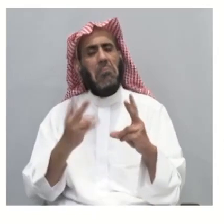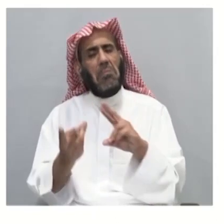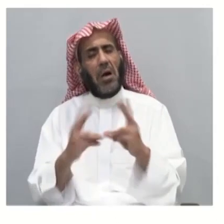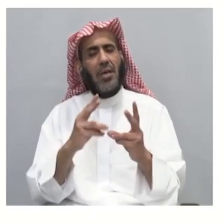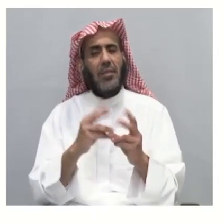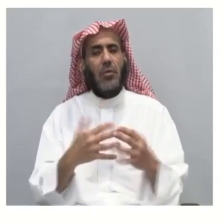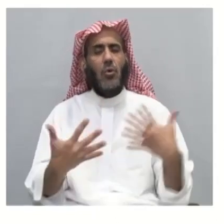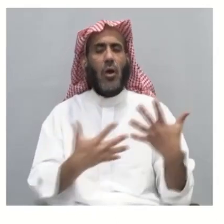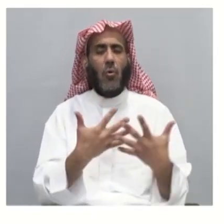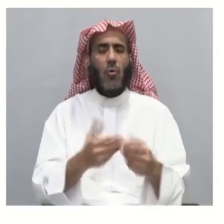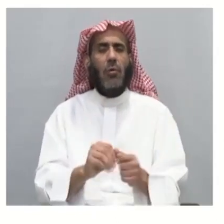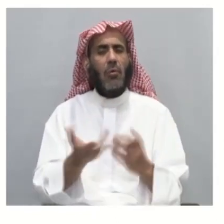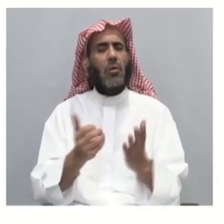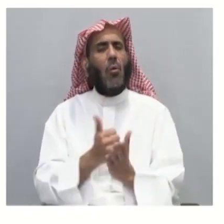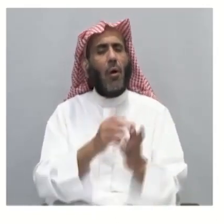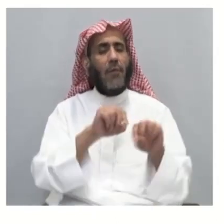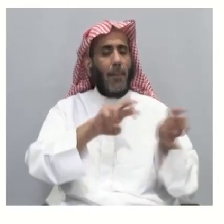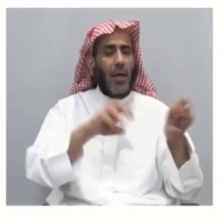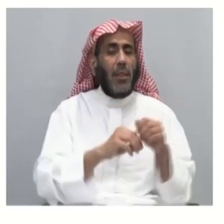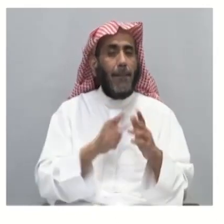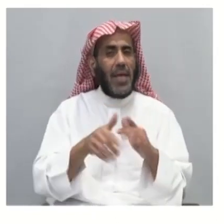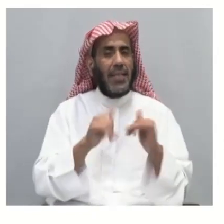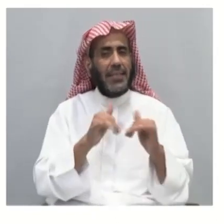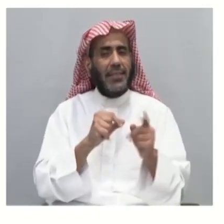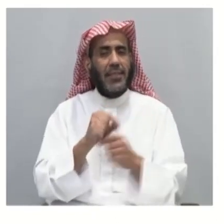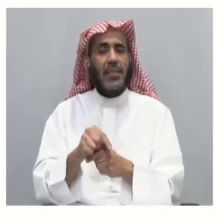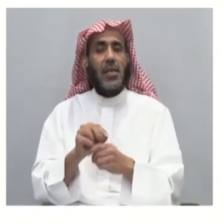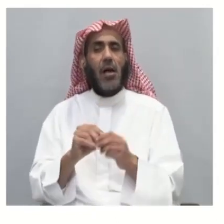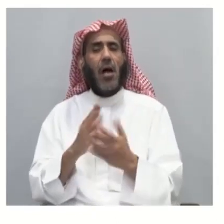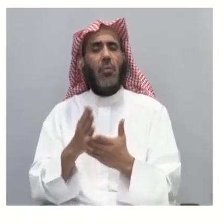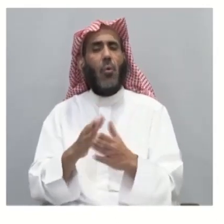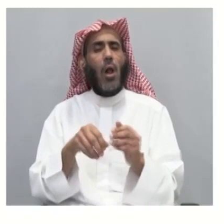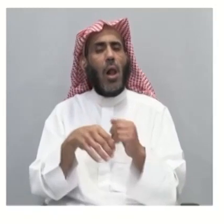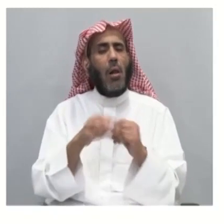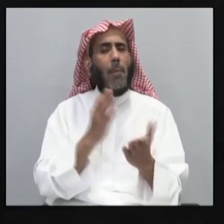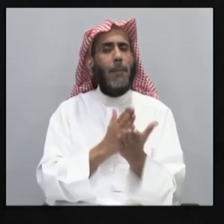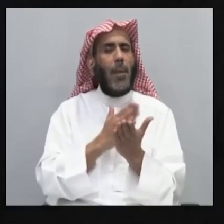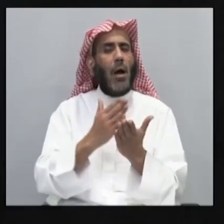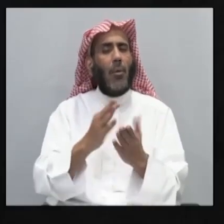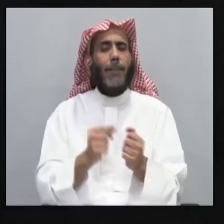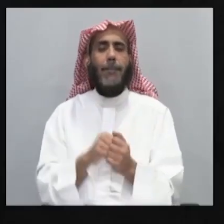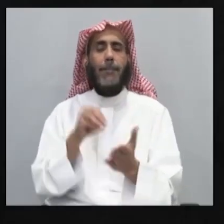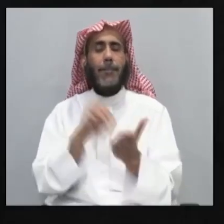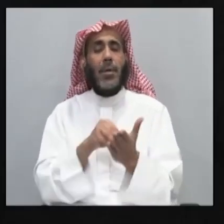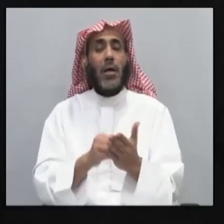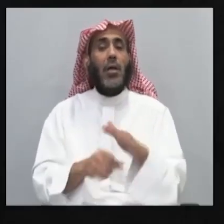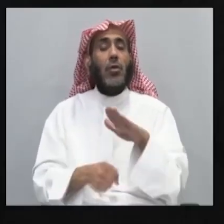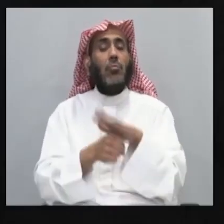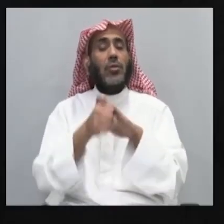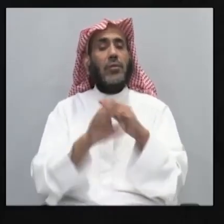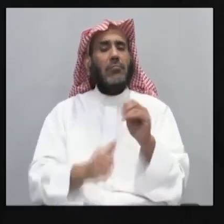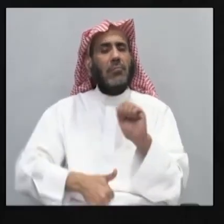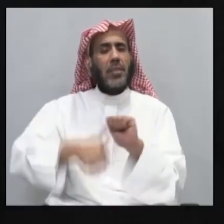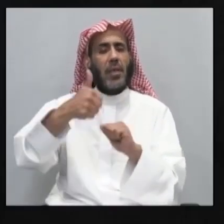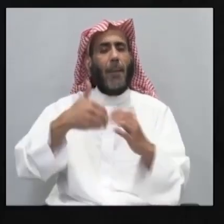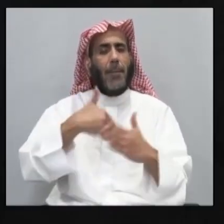في البحث بهذه الطريقه تستطيع ان تضع مثل هذه المحاور بعد وضعك لهذه المحاور هذه المرتكزات تستطيع